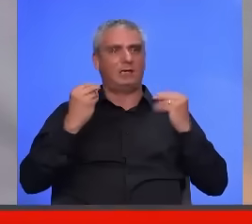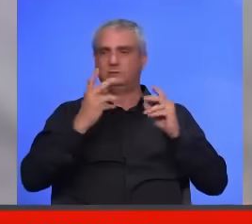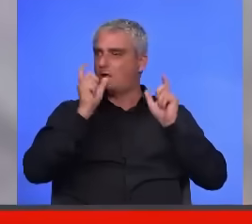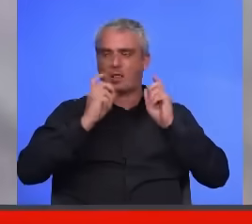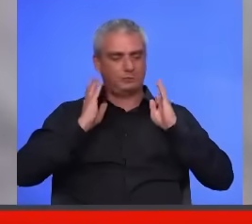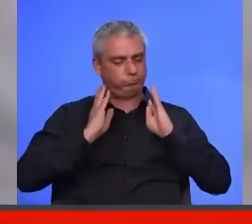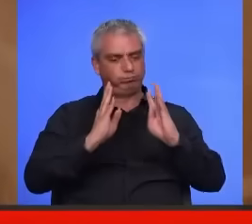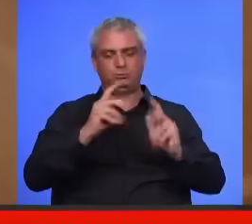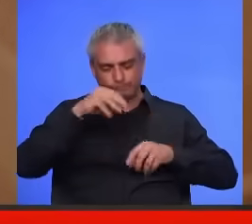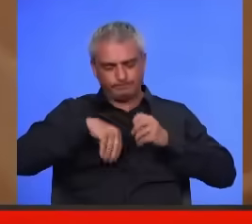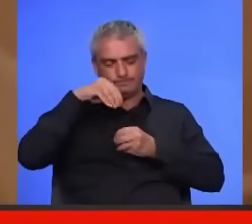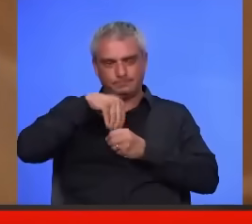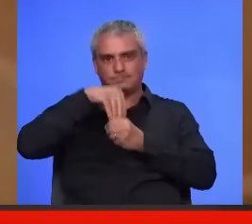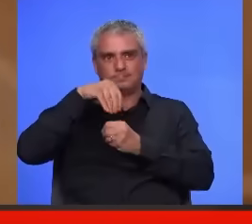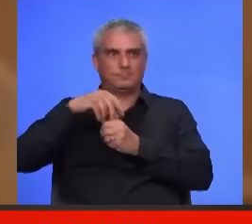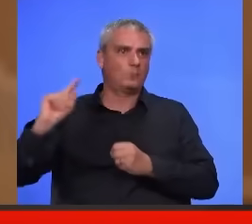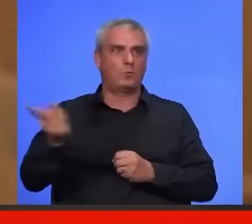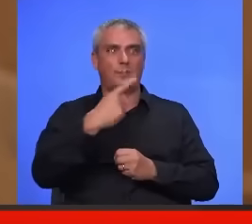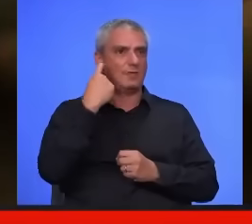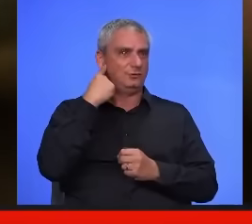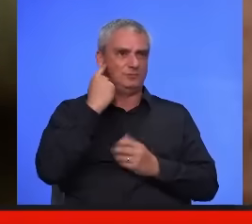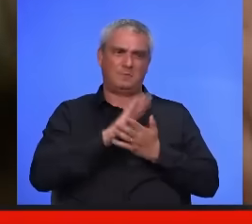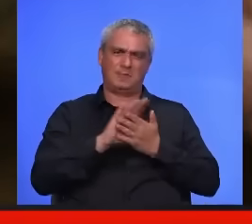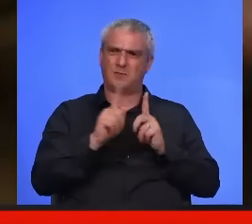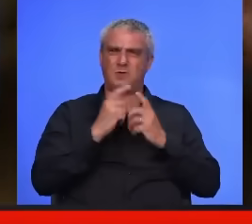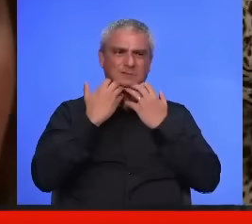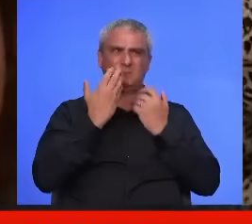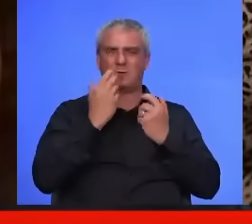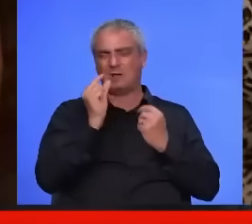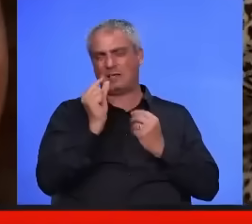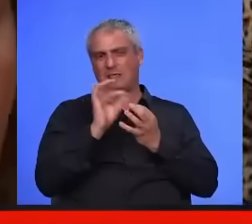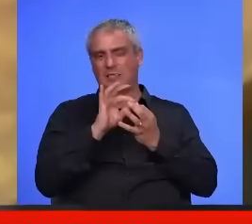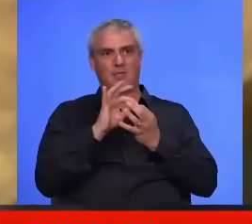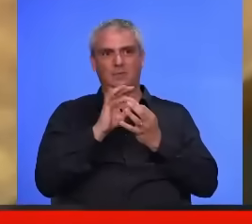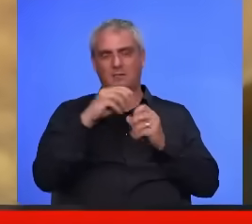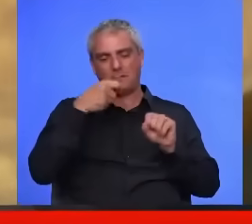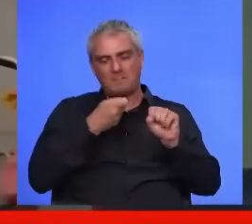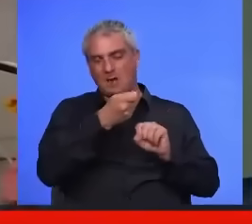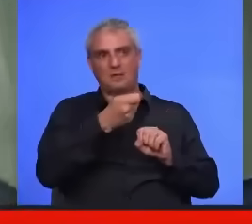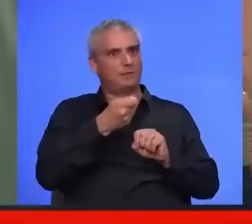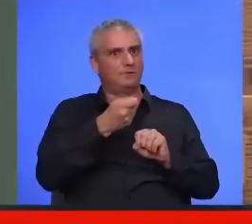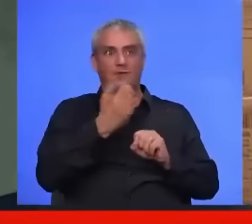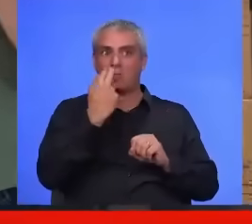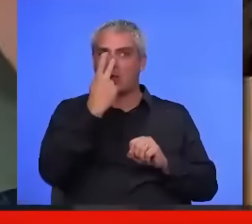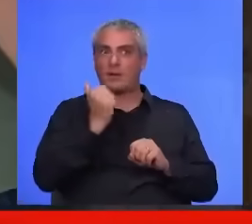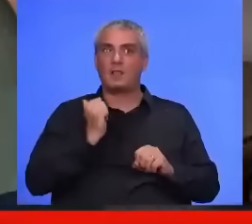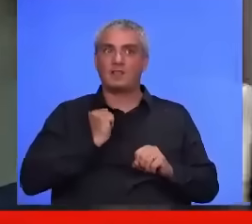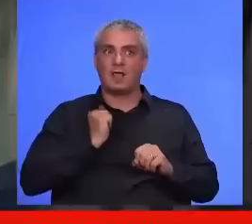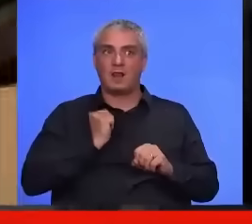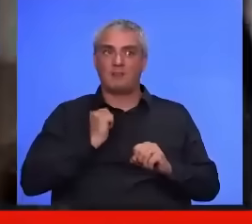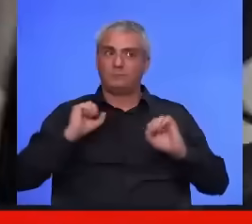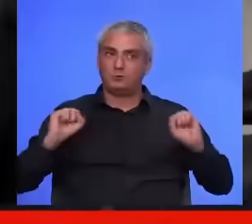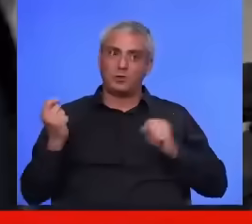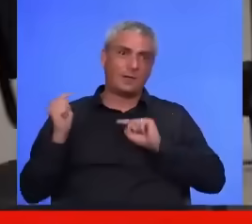עשרות אנשים זה נשמע בהתחלה כמו סיפור קטן ושולי מתענים אבל כשרואים את החיילים שטורחים